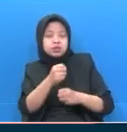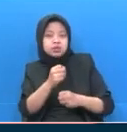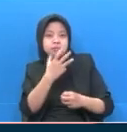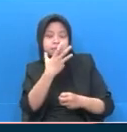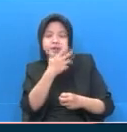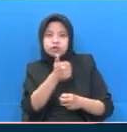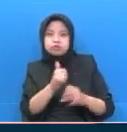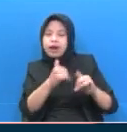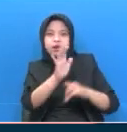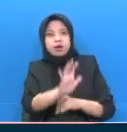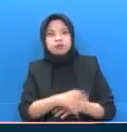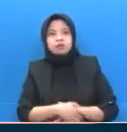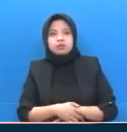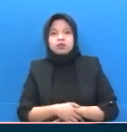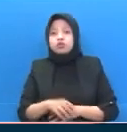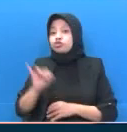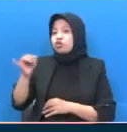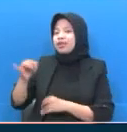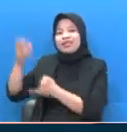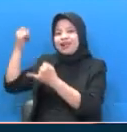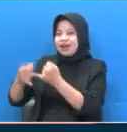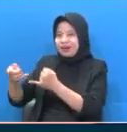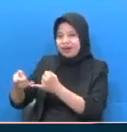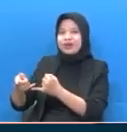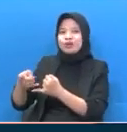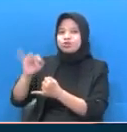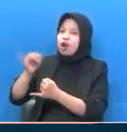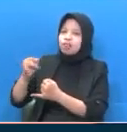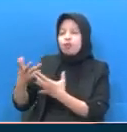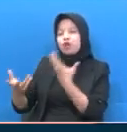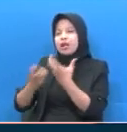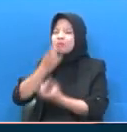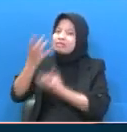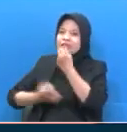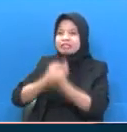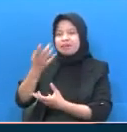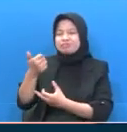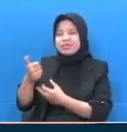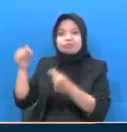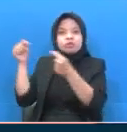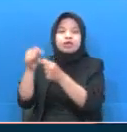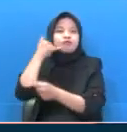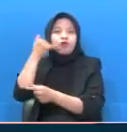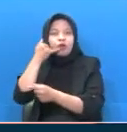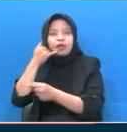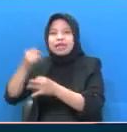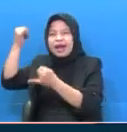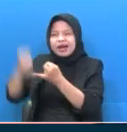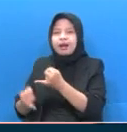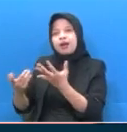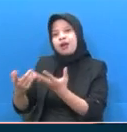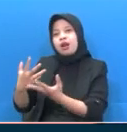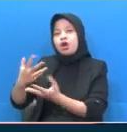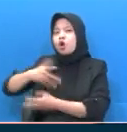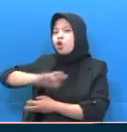Mas Jonathan, terakhir Mas Jonathan. Saya tahu Anda masih berusaha untuk hadir dengan sambungan telepon. Tapi terakhir, apa